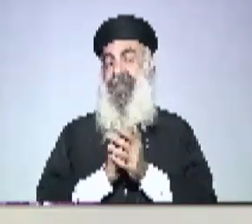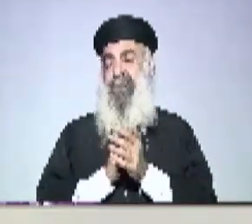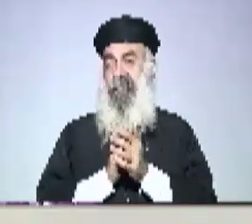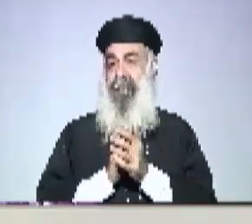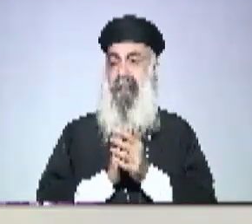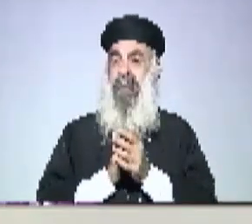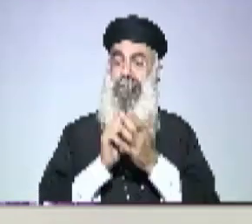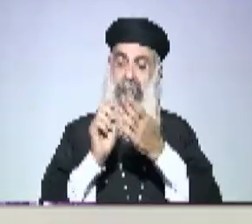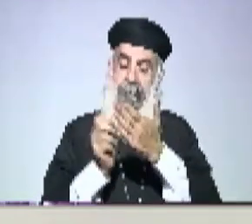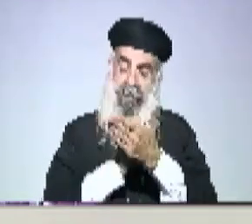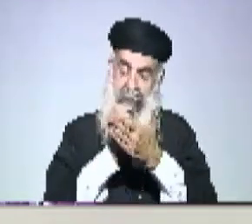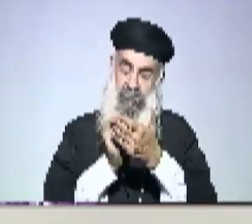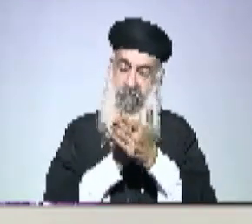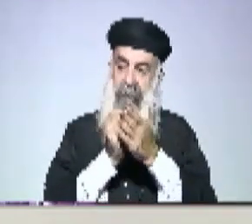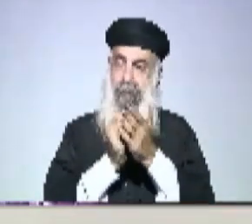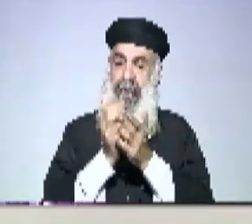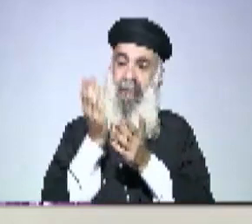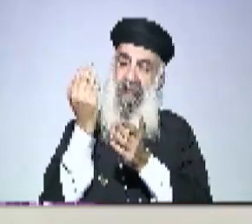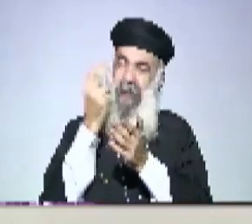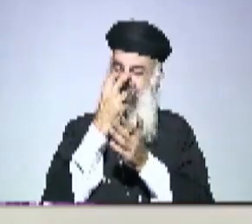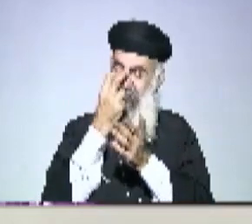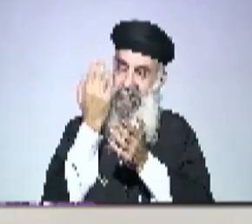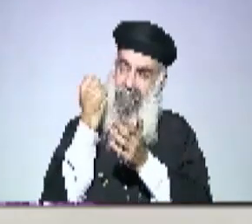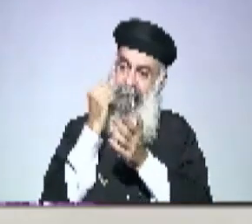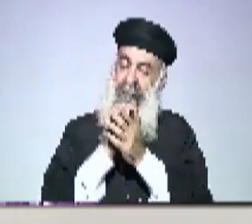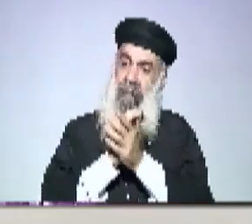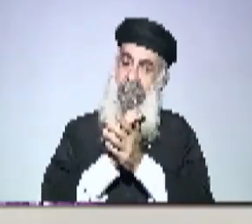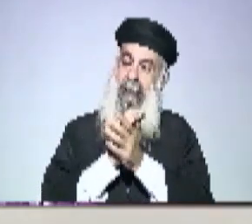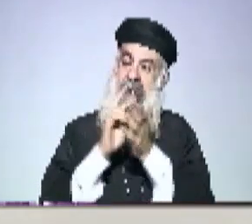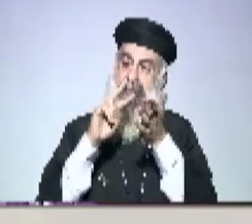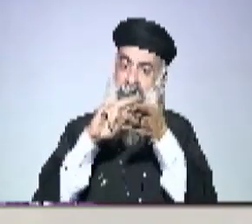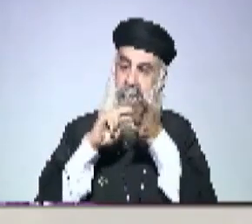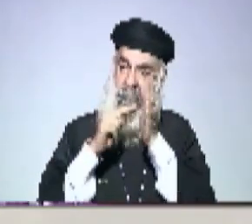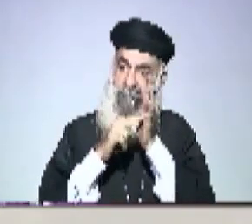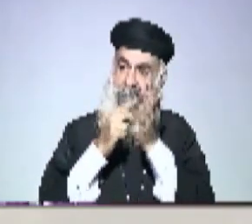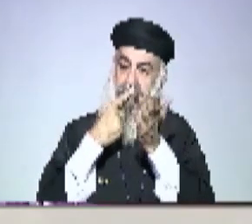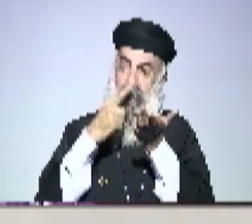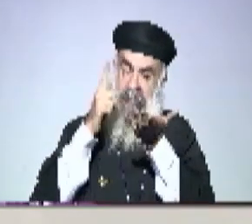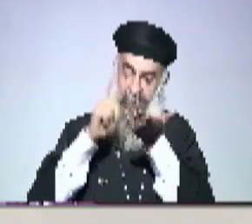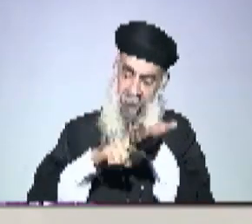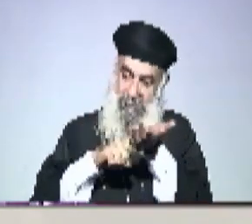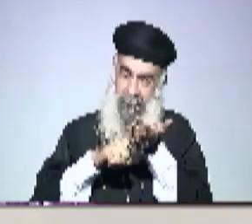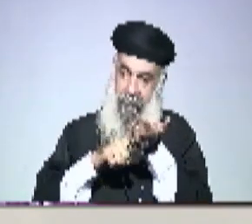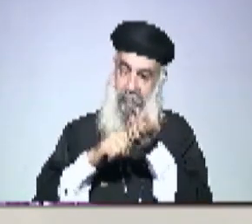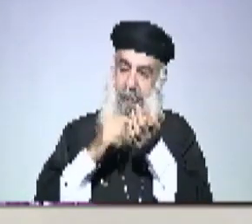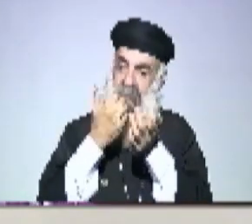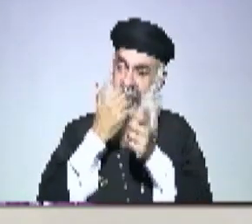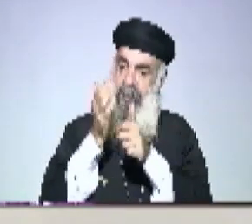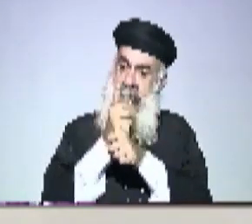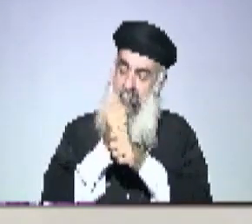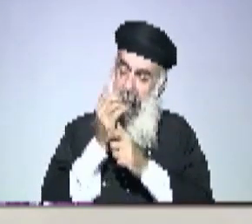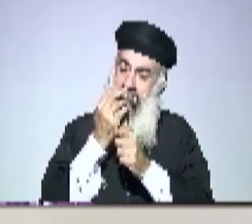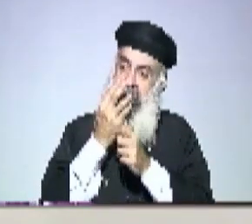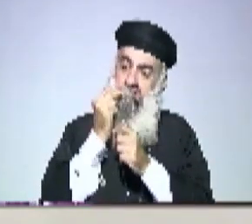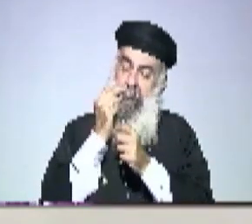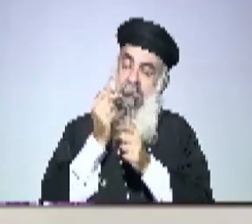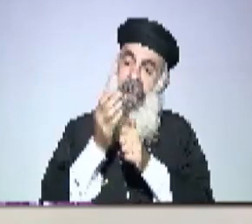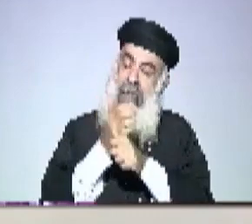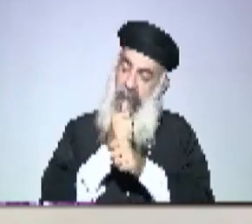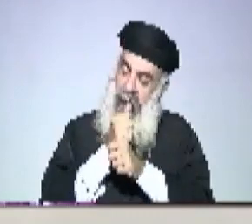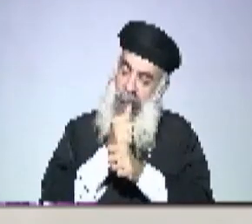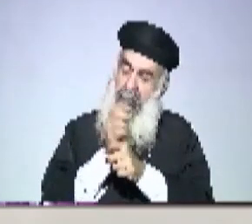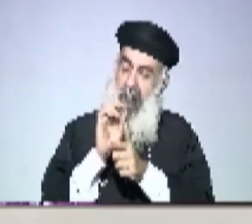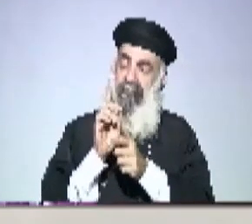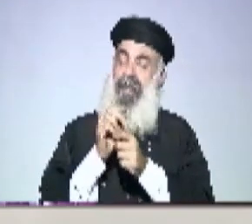جه في سفر التثنيه الصانع حق اليتيم والارمله والمحب